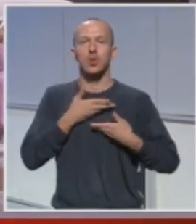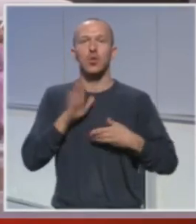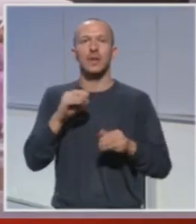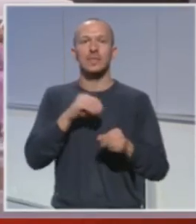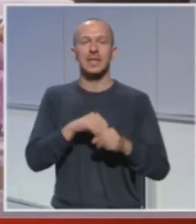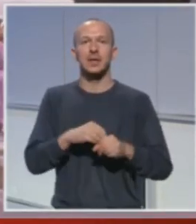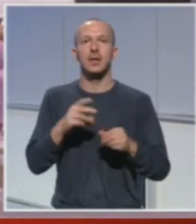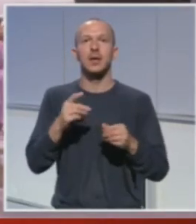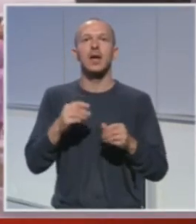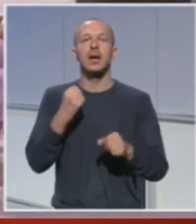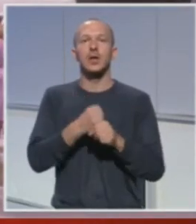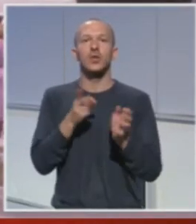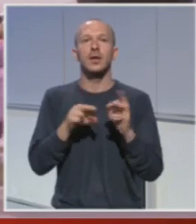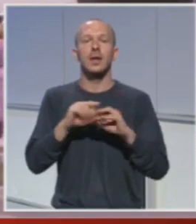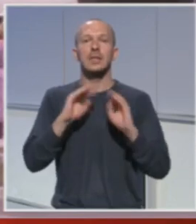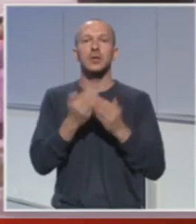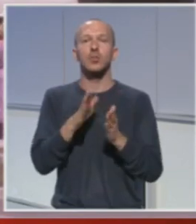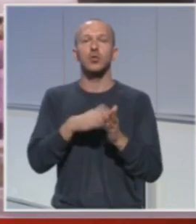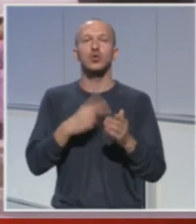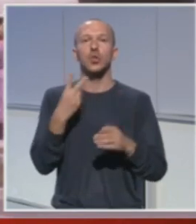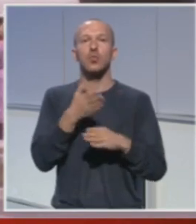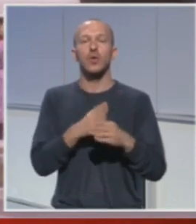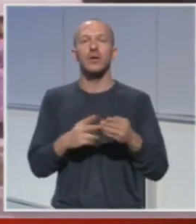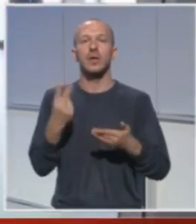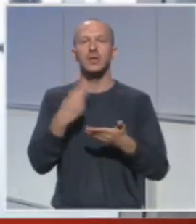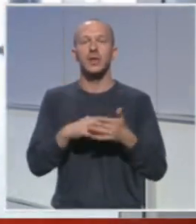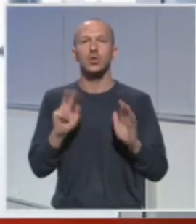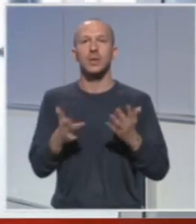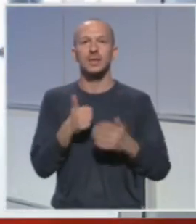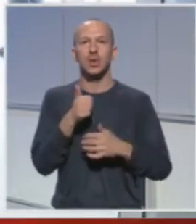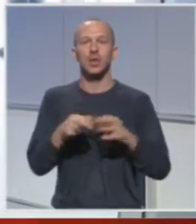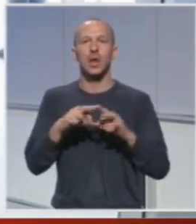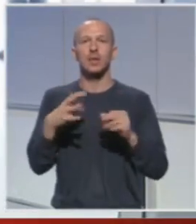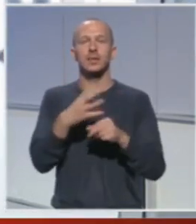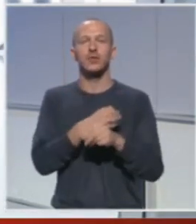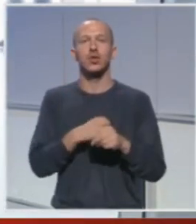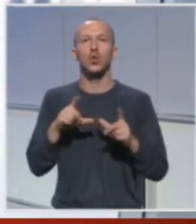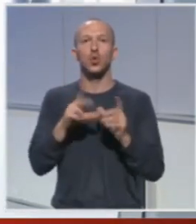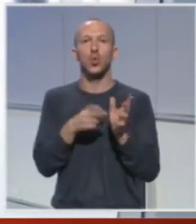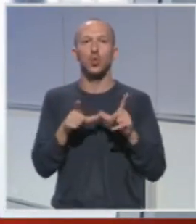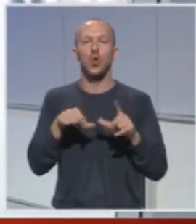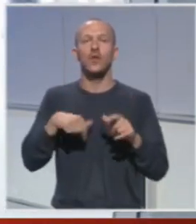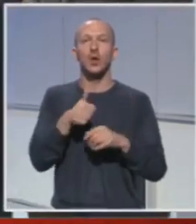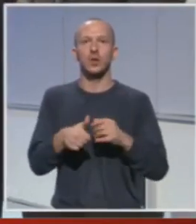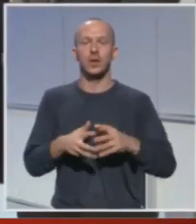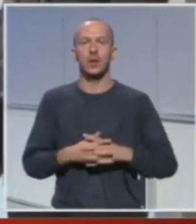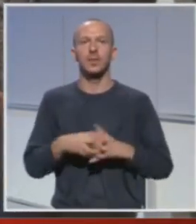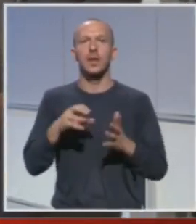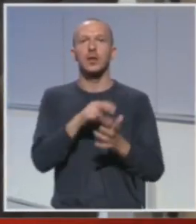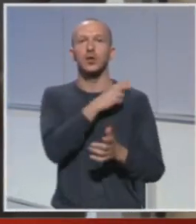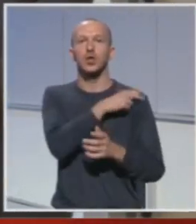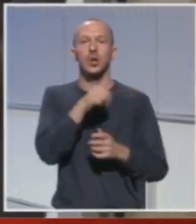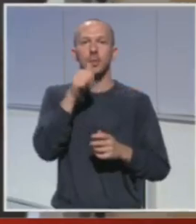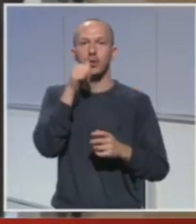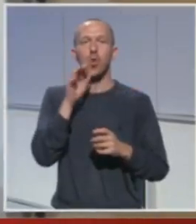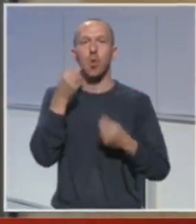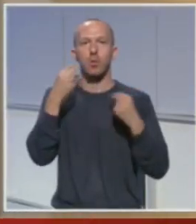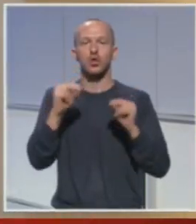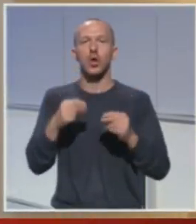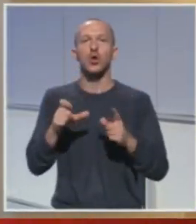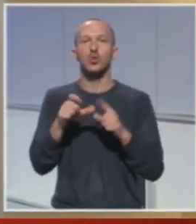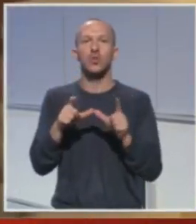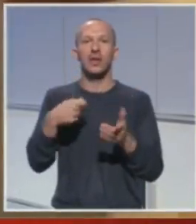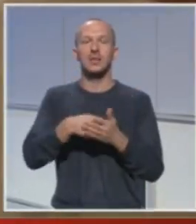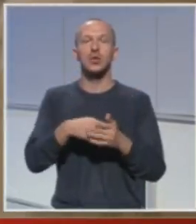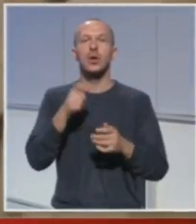stan. Radovi na zgradi počeli su u drugoj polovini 2018. a završeni su u junu ove godine. Gradonačelnik Prijedora obećao je